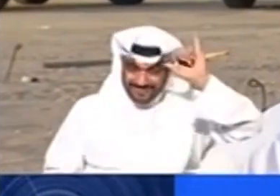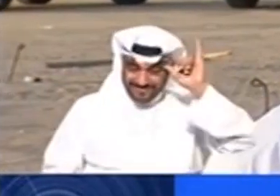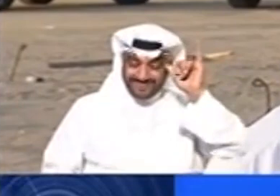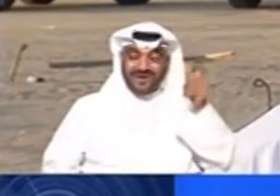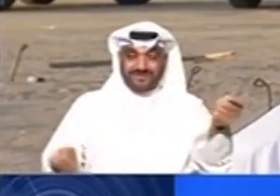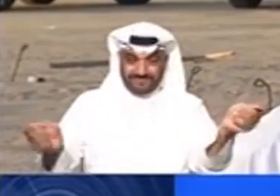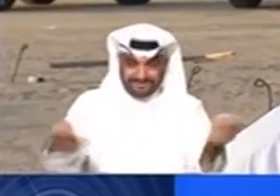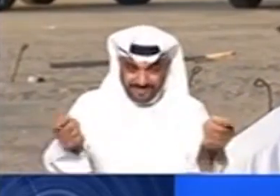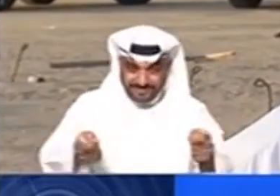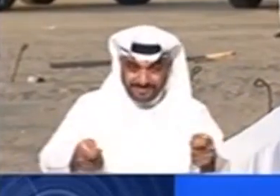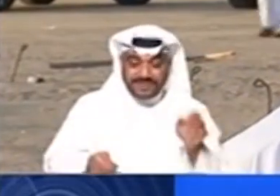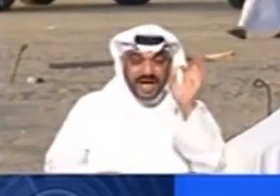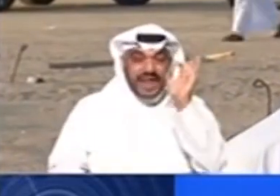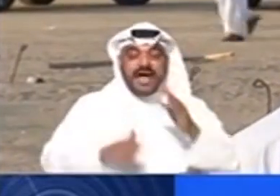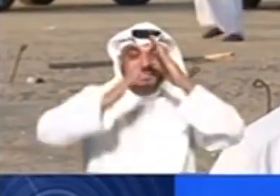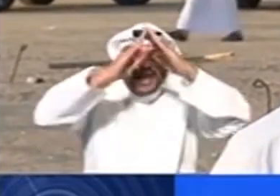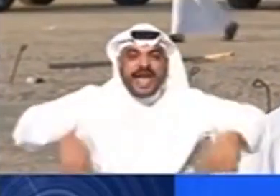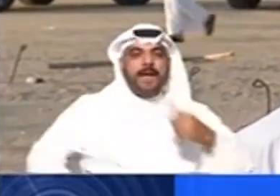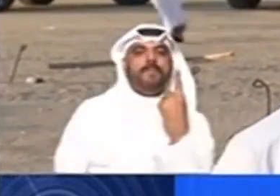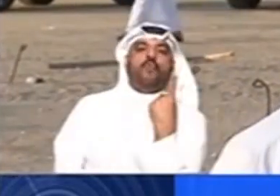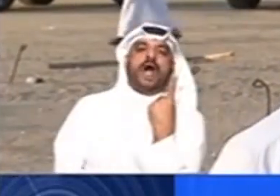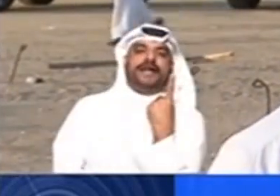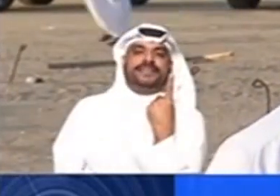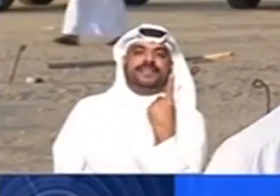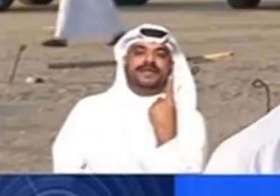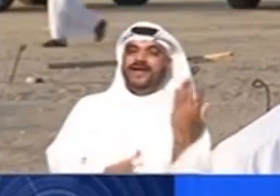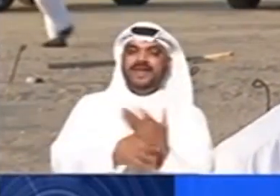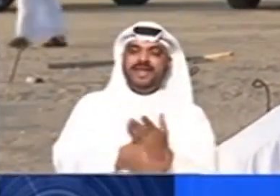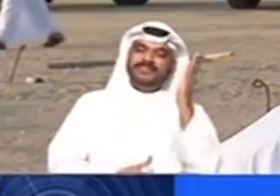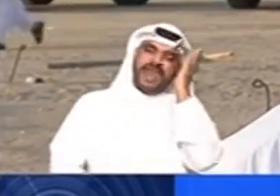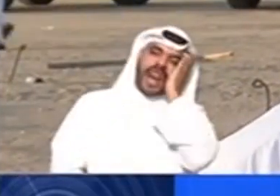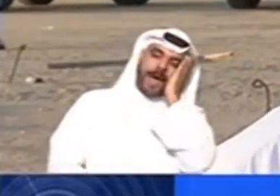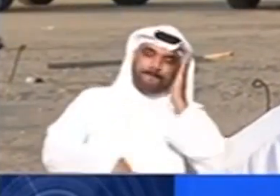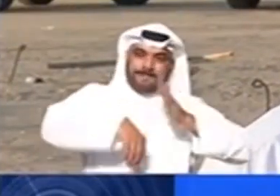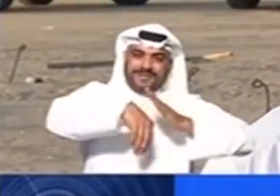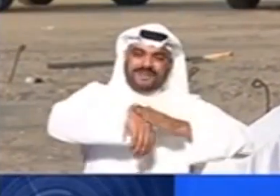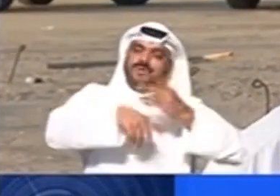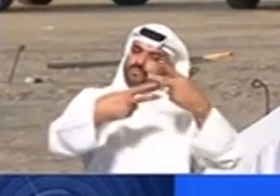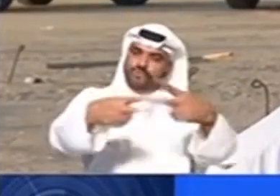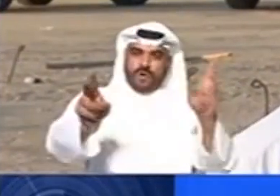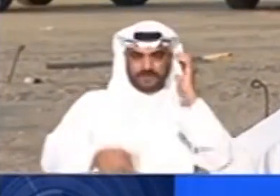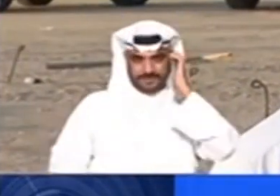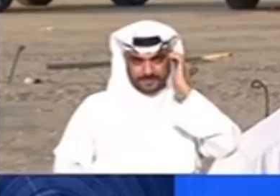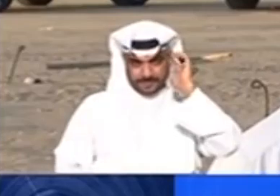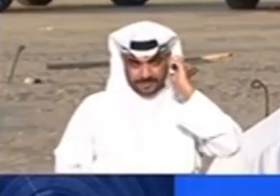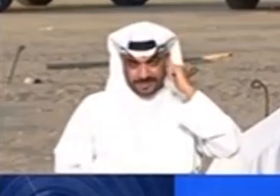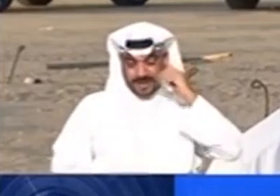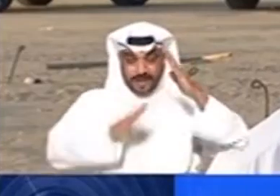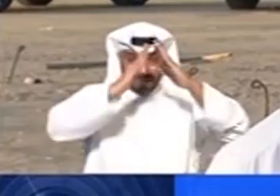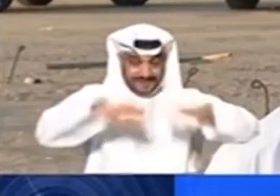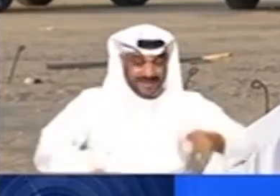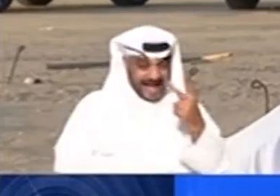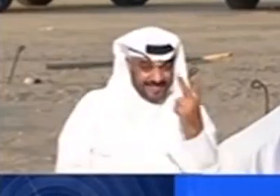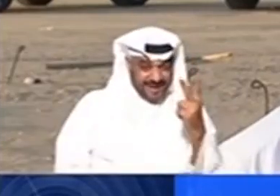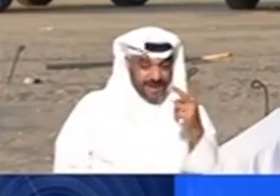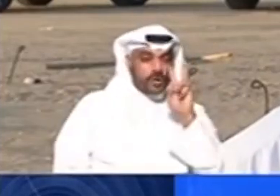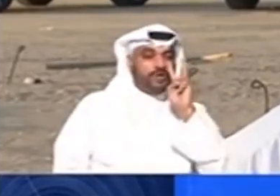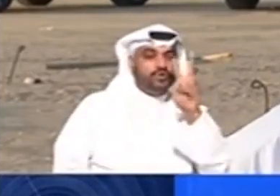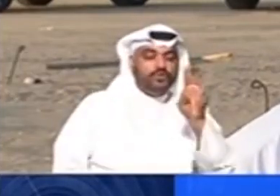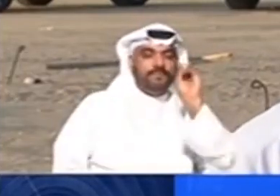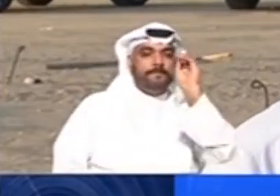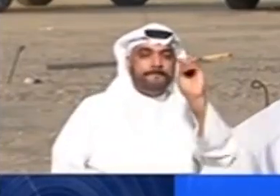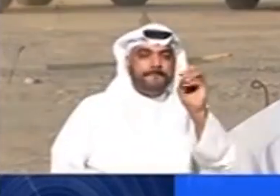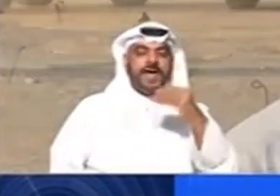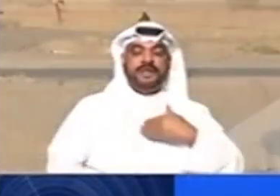يسمح له بخيمة رعي واحدة، إذا كانت عندها أكثر من خيمة رعي يتم توجيه كتاب إلى هيئة الزراعة لمخاطبتهم